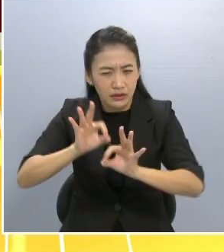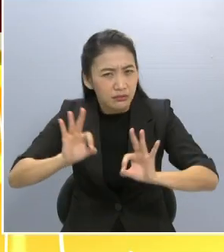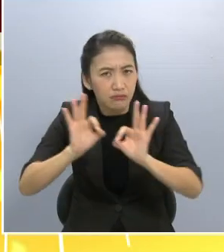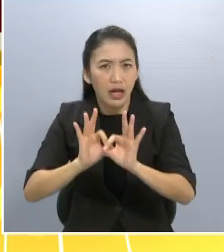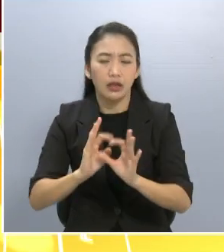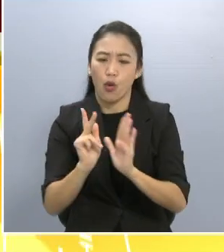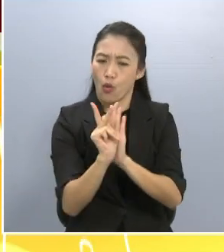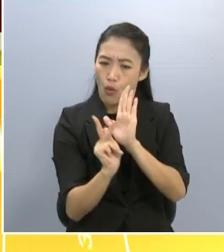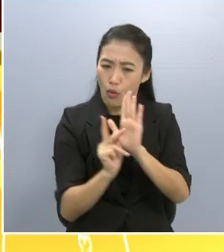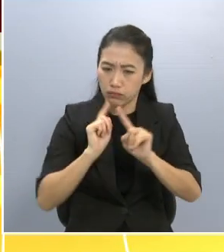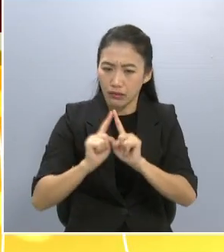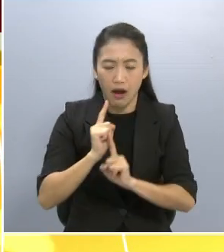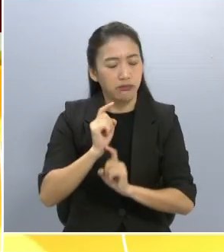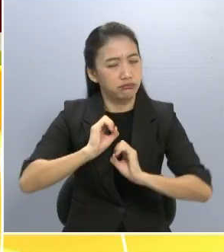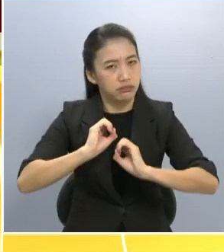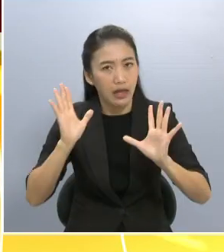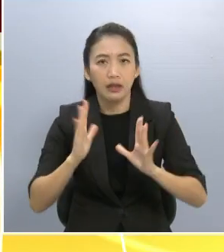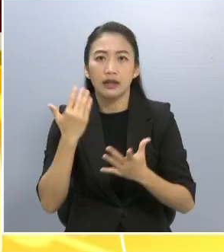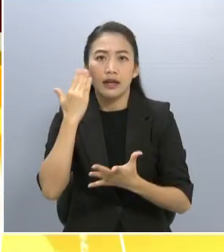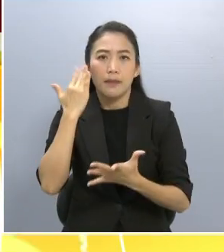ต้องมีส่วนรับผิดชอบ